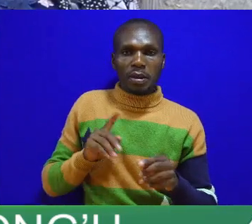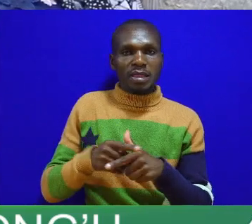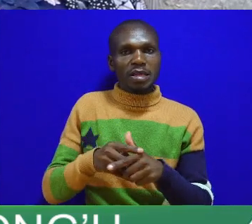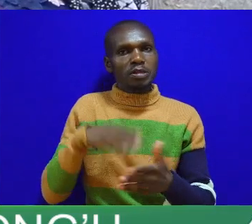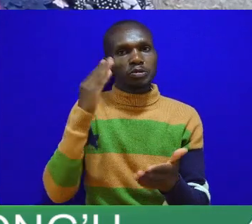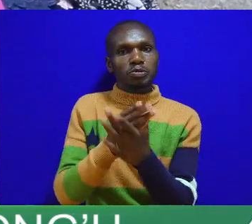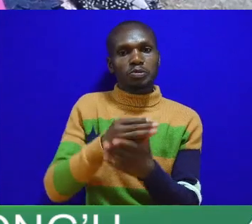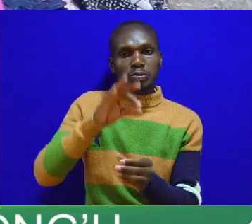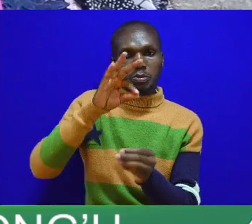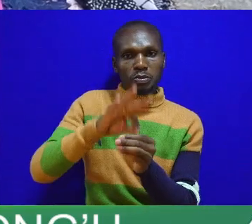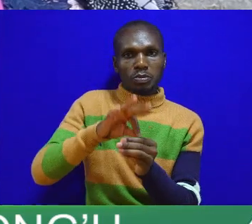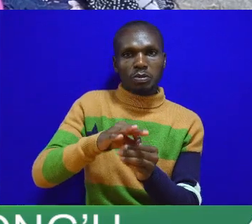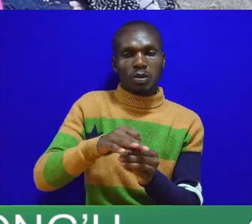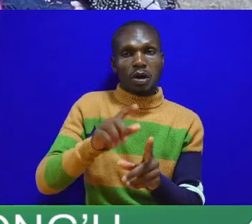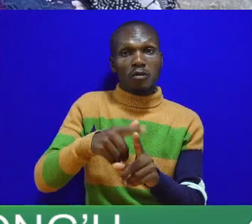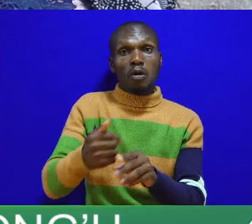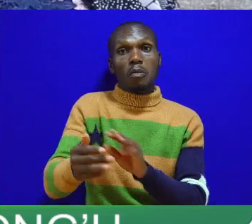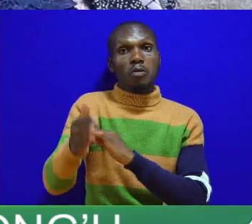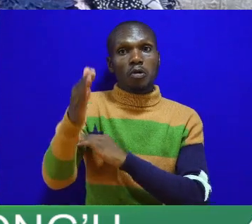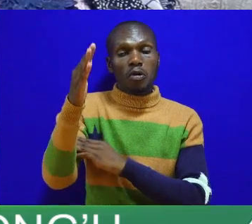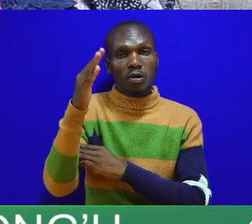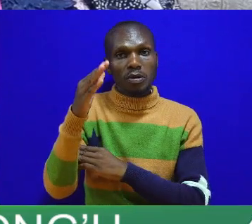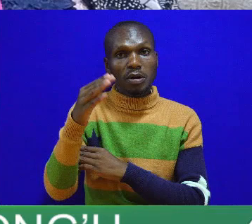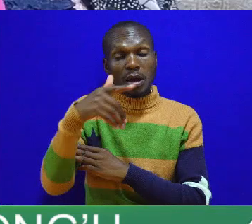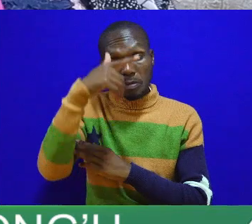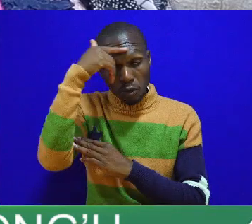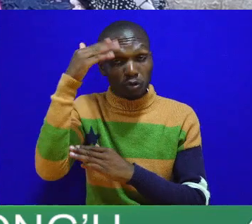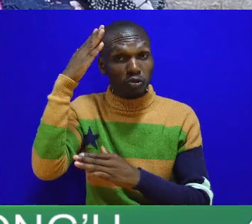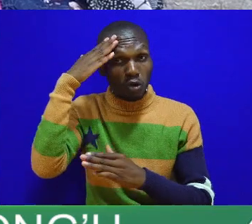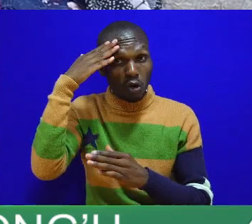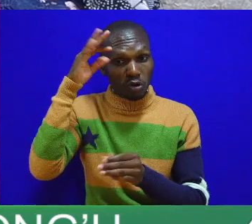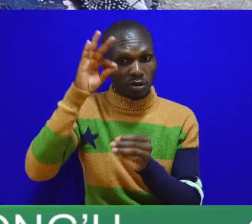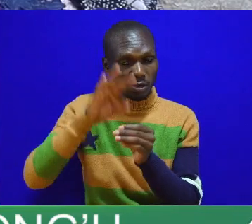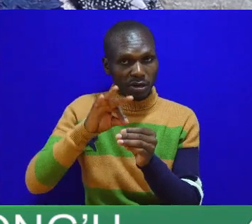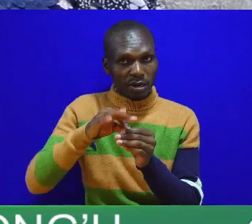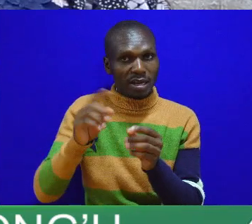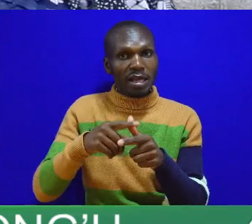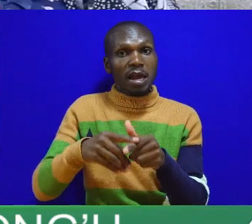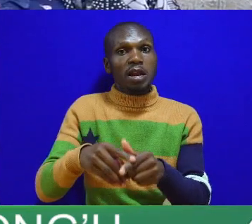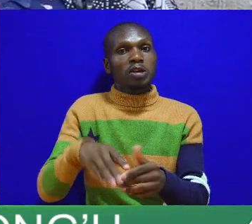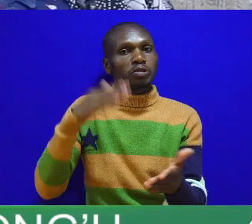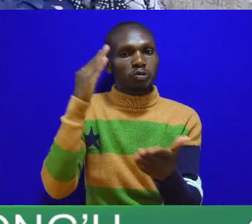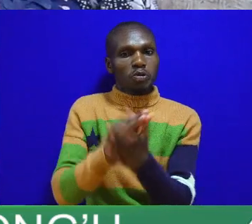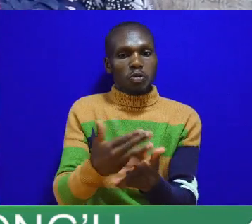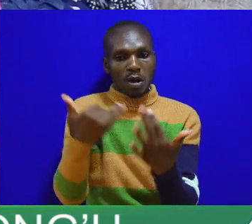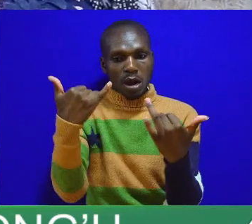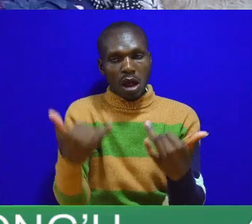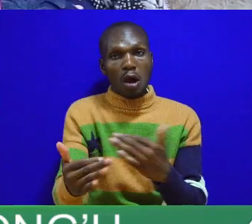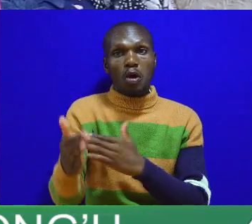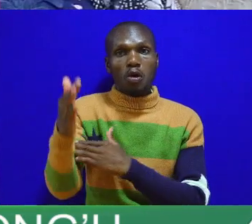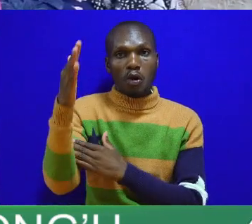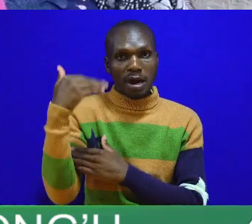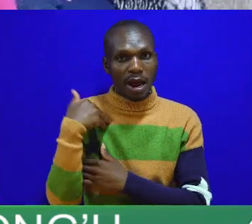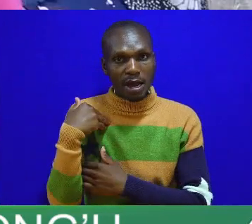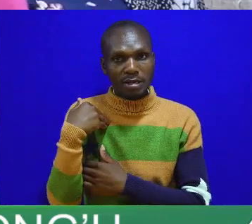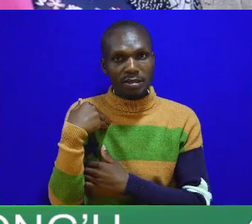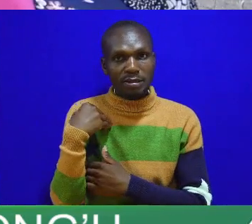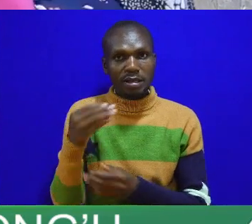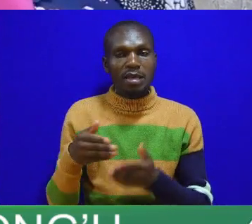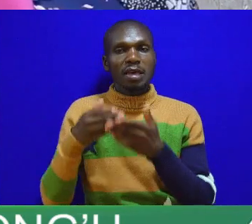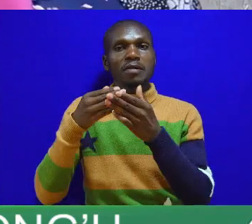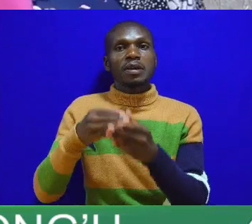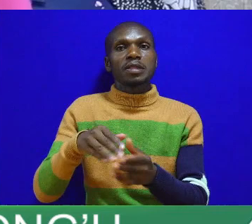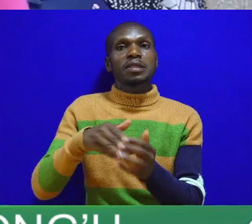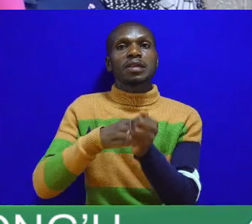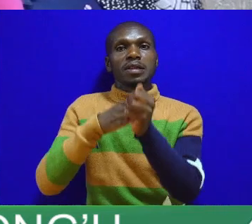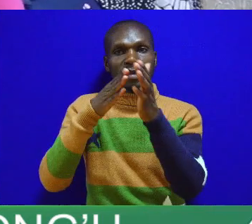se nyasai na maje mno bachori. Una bole na niya sa na chole to mundu na bole to kunya kubuli ki baba kuli ki sira baba kuli ki na kinya sa na chole